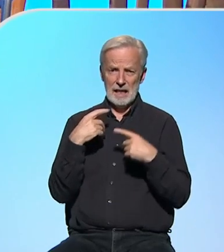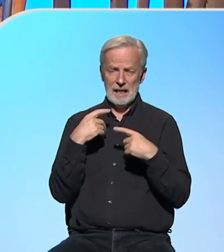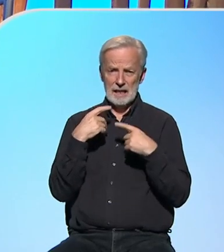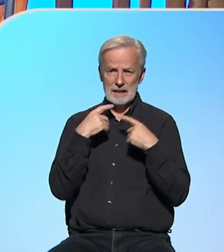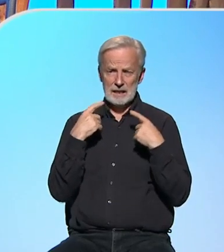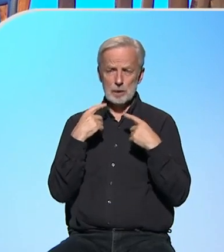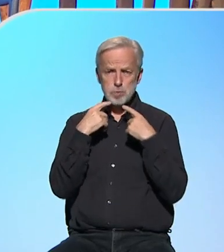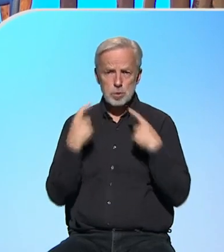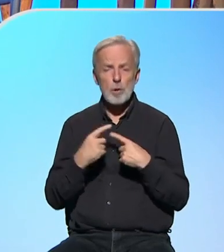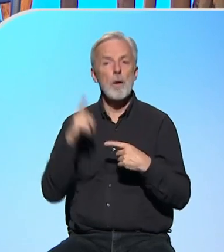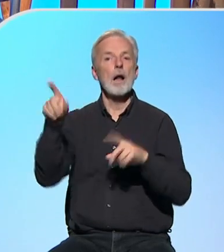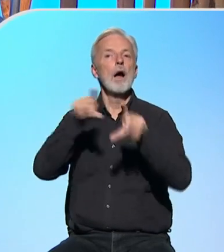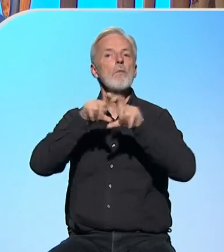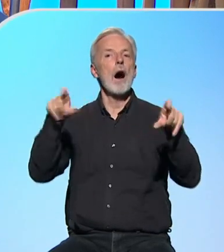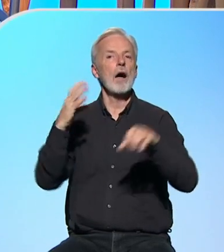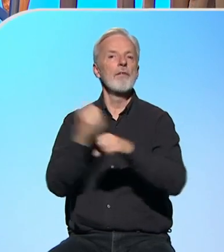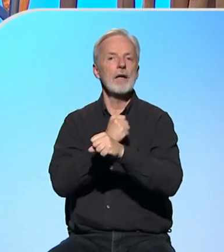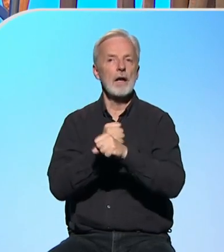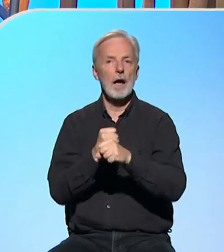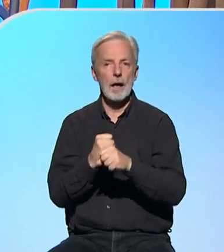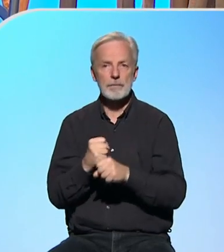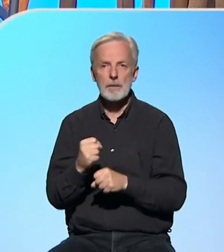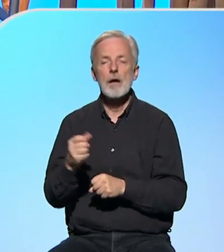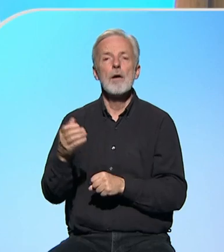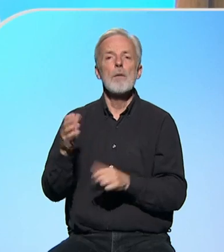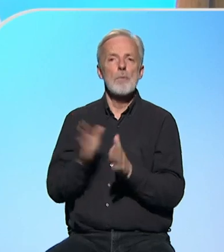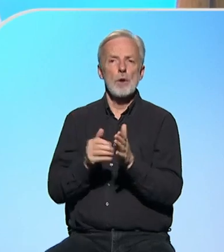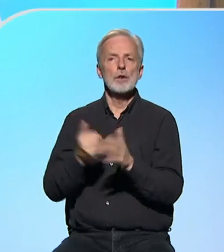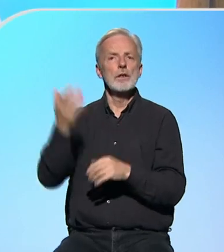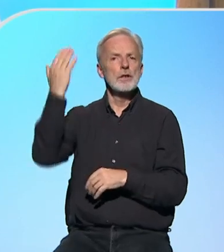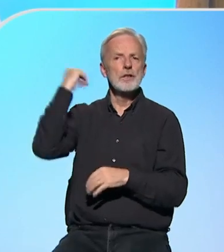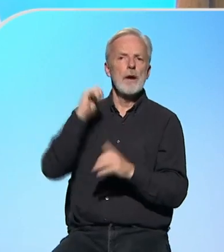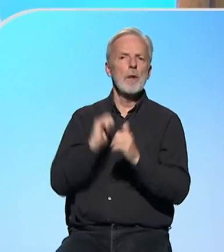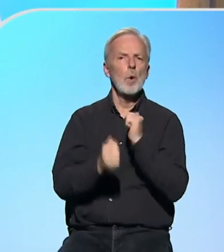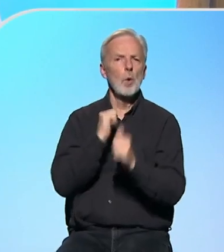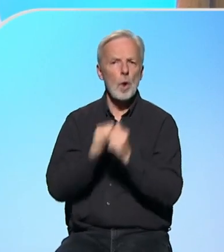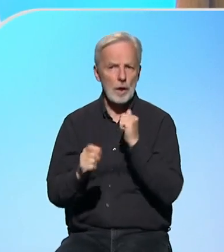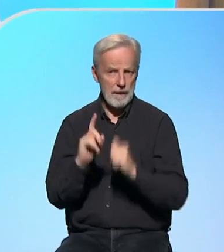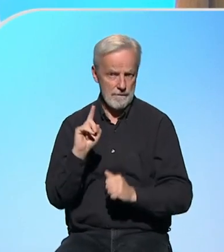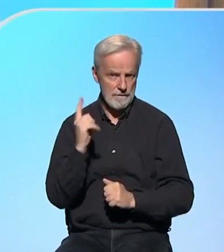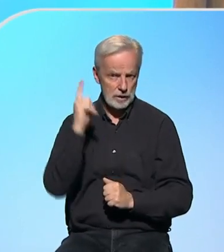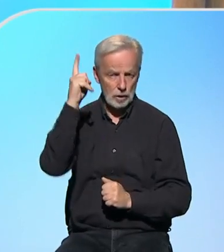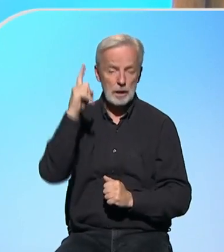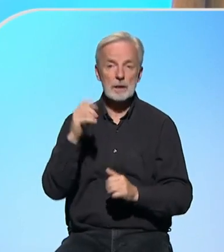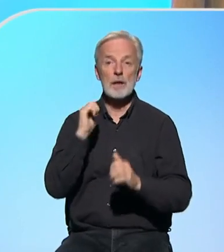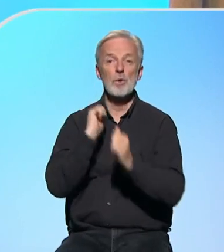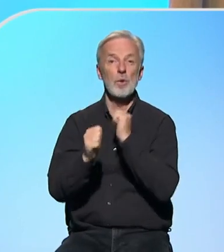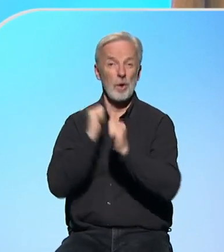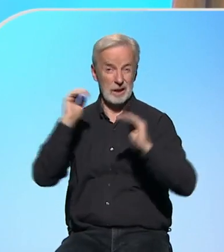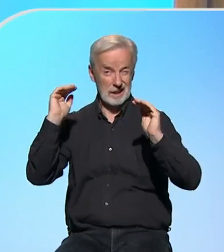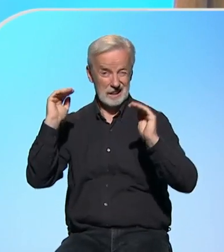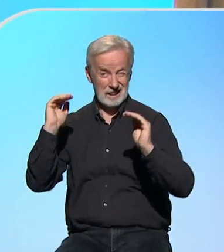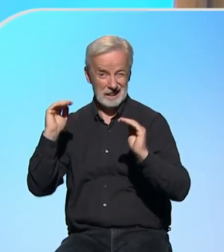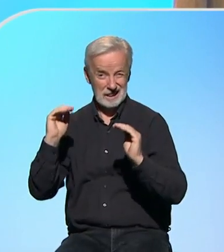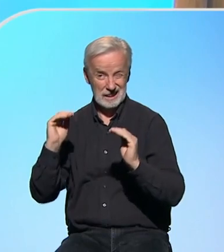dvou letech byly na českém trhu poměrně dost vysoké úrokové sazby. Ty teďka postupně klesají a tak se banky samozřejmě obávají, že bude docházet